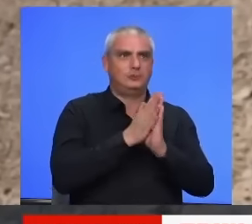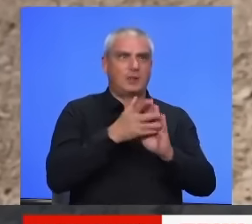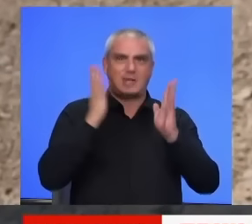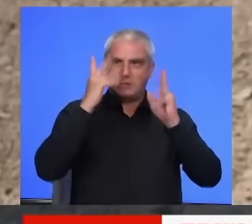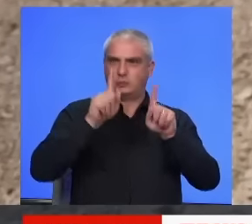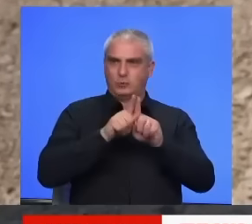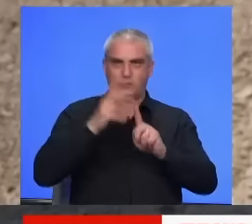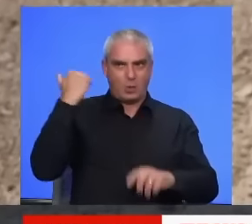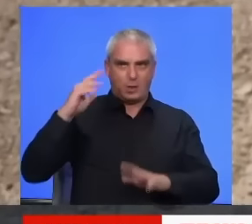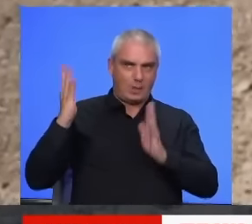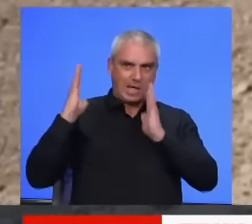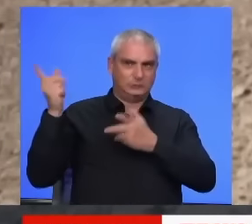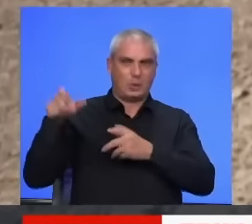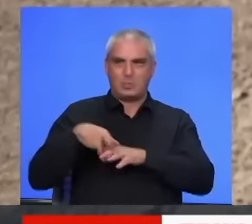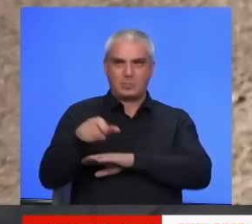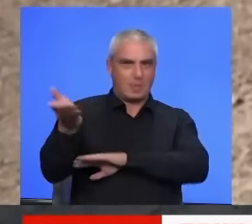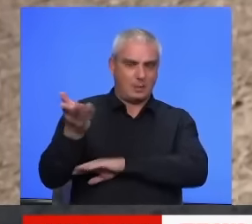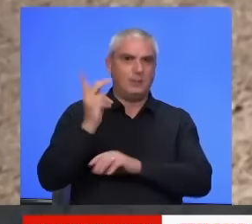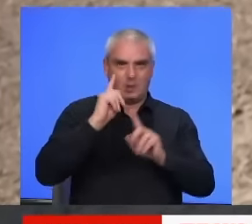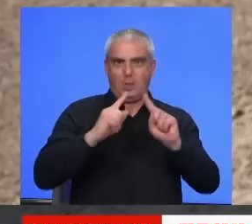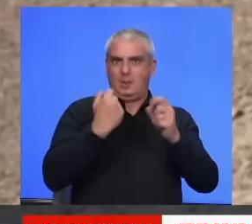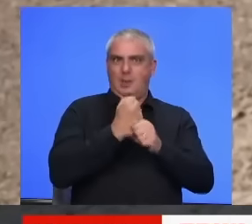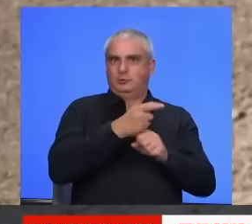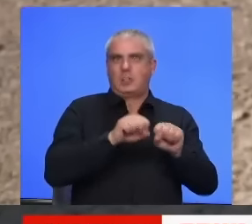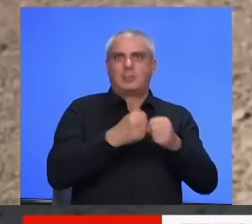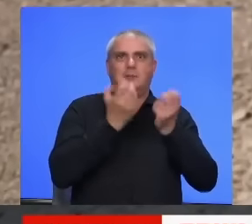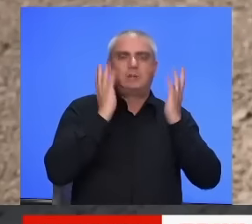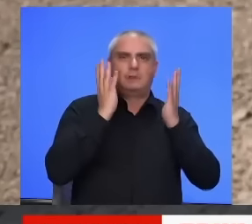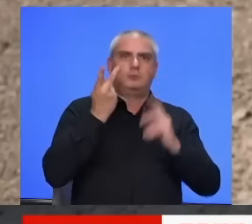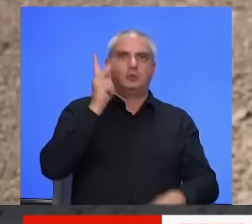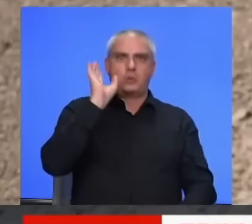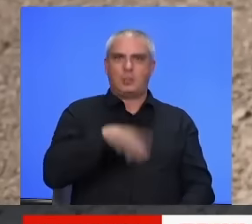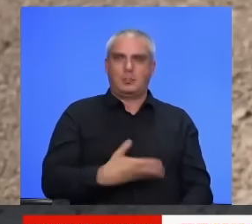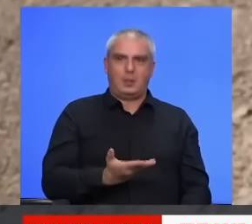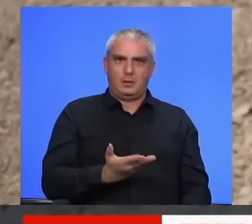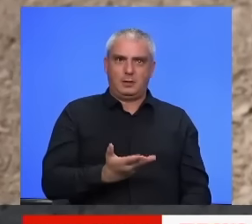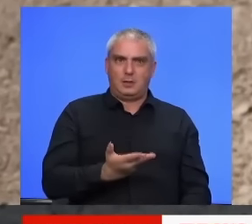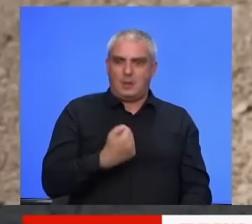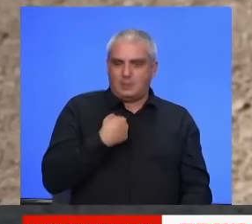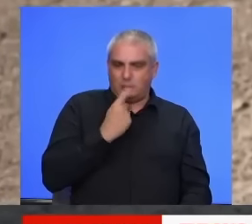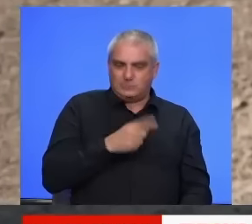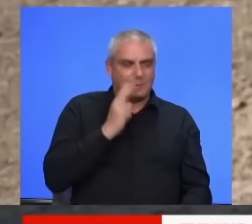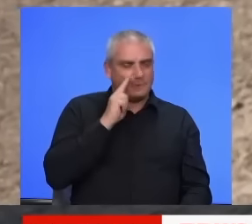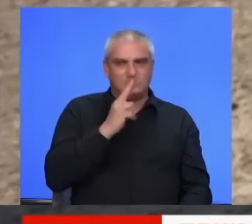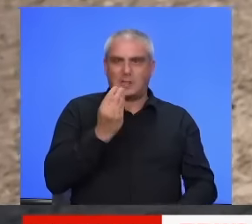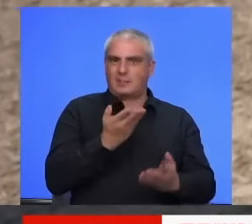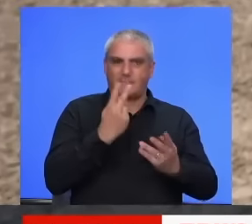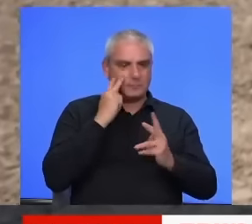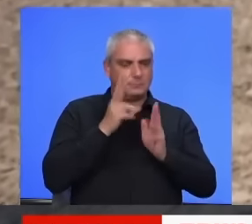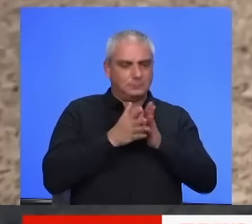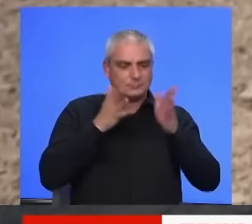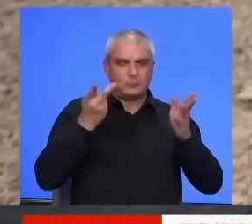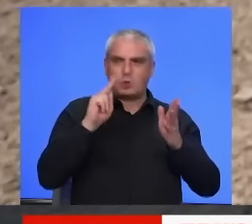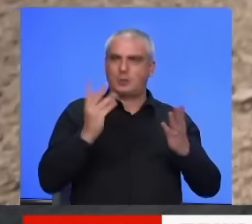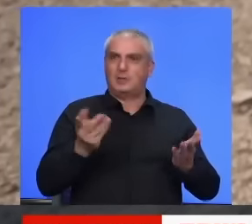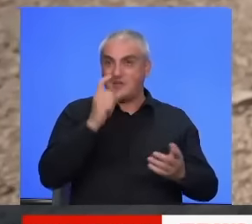נחל אשלים, שחס ושלום עלול לגרום גם לנזקים חמורים יותר, אנחנו צריכים להסתכל על הדבר הזה בראייה רחבה.